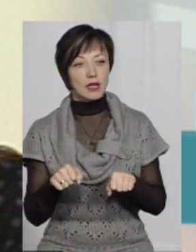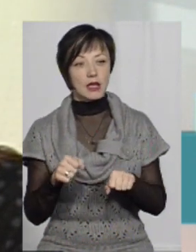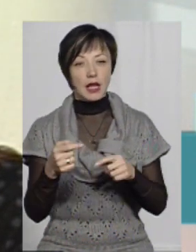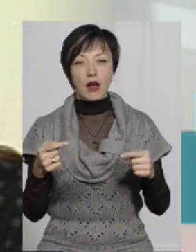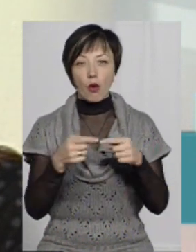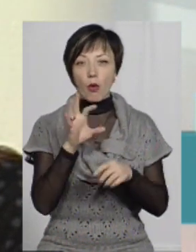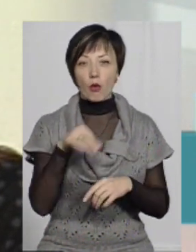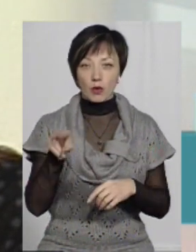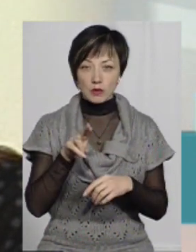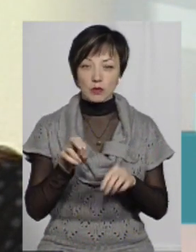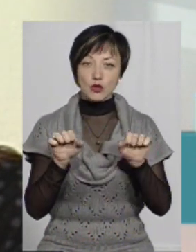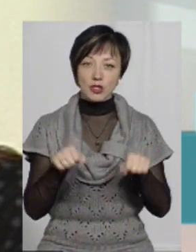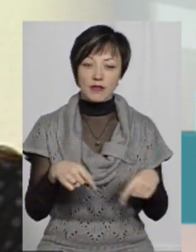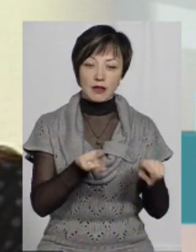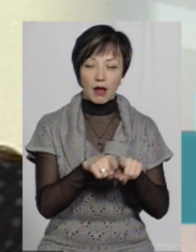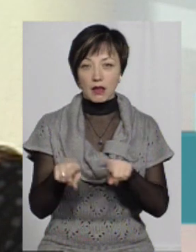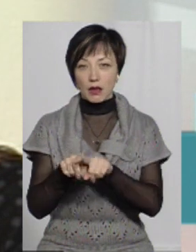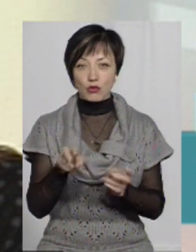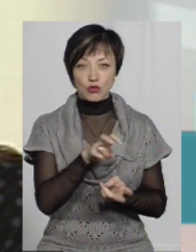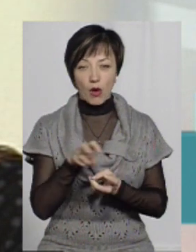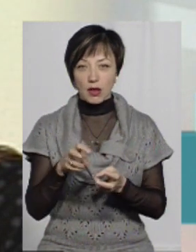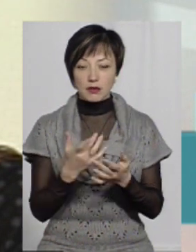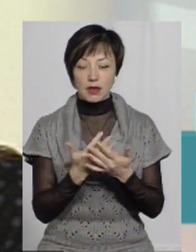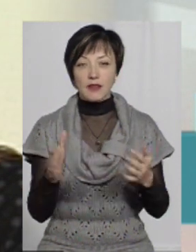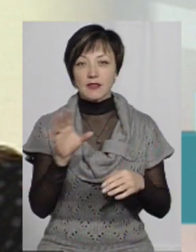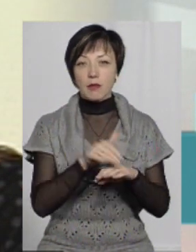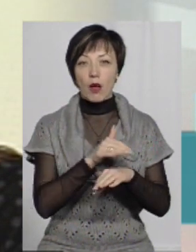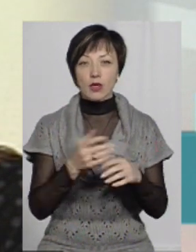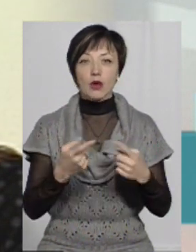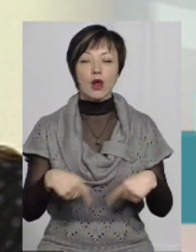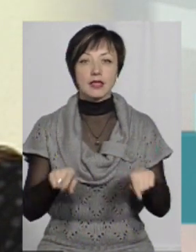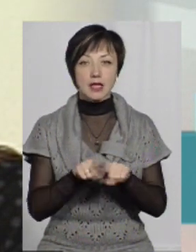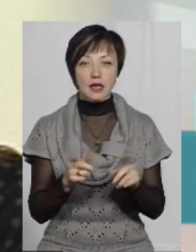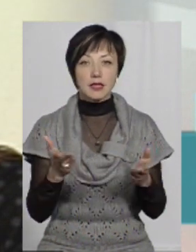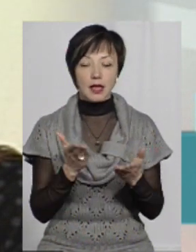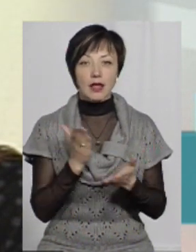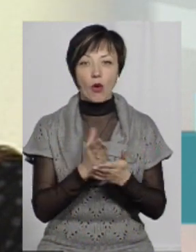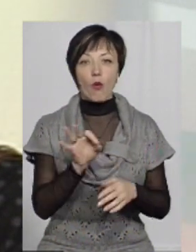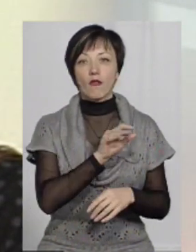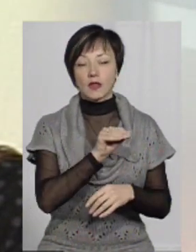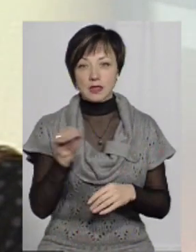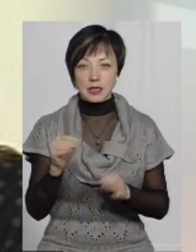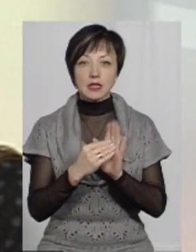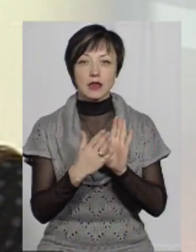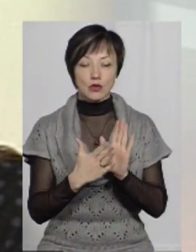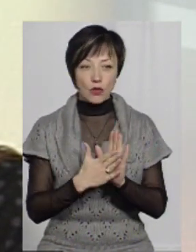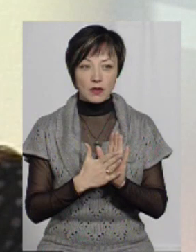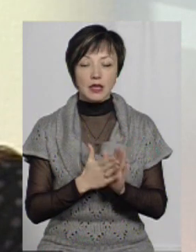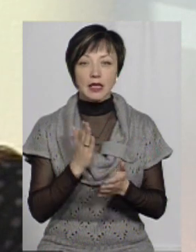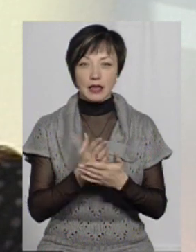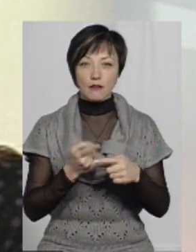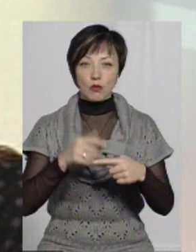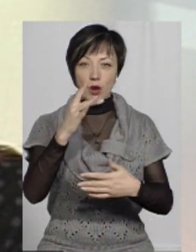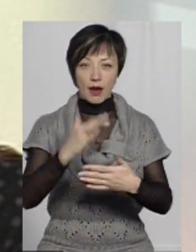її ідентифікаційний код. Можливо і так шукати. І всі благодійні організації, які є офіційними, є зареєстрованими, вони